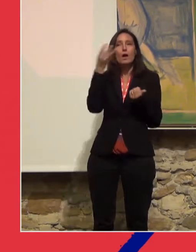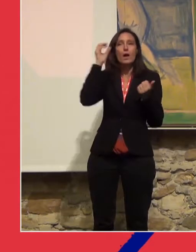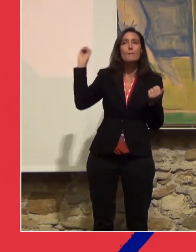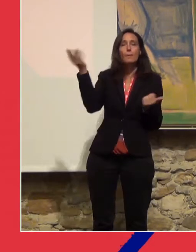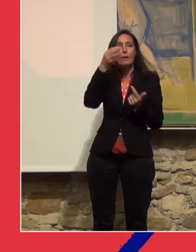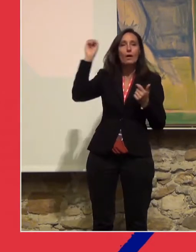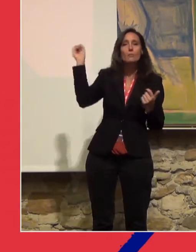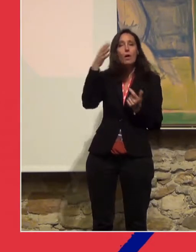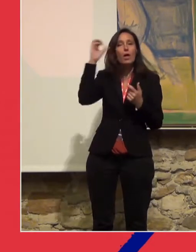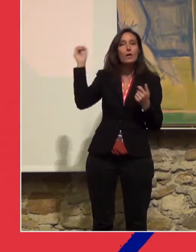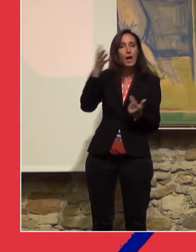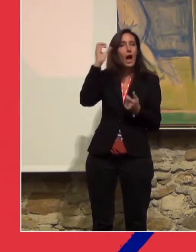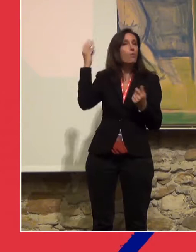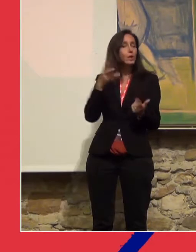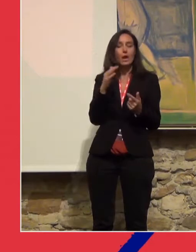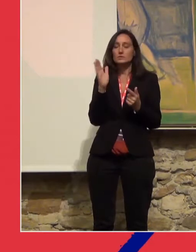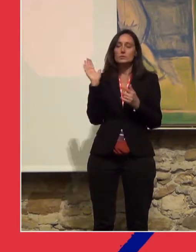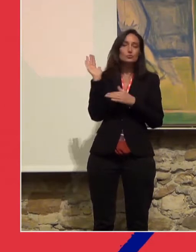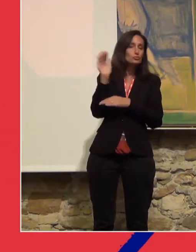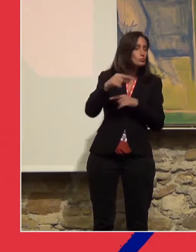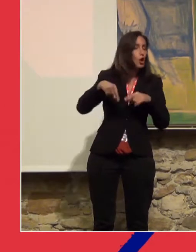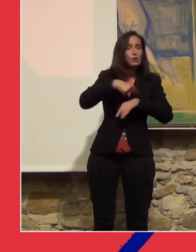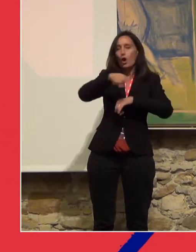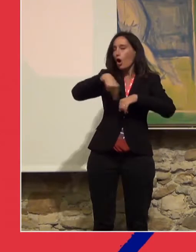gli ammalati di giorno e di notte.